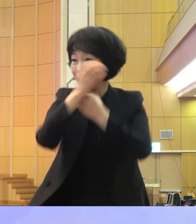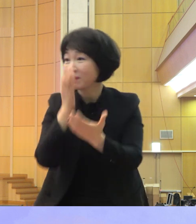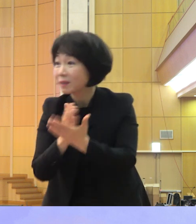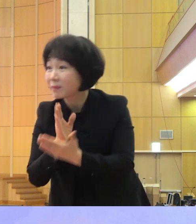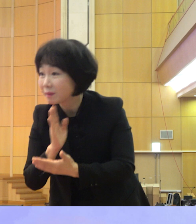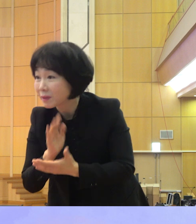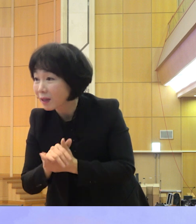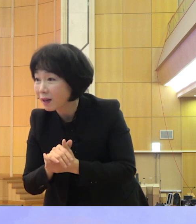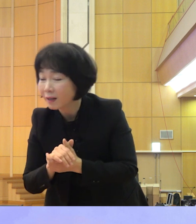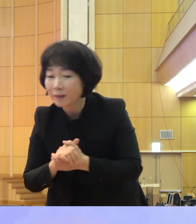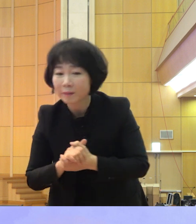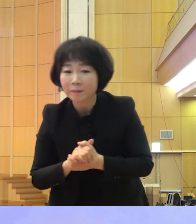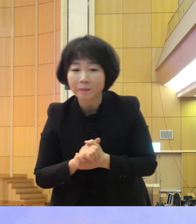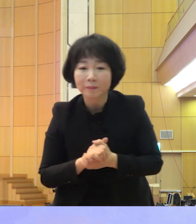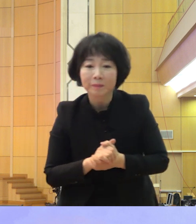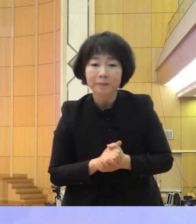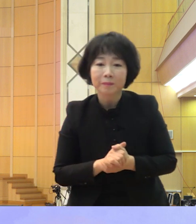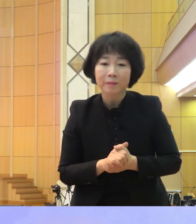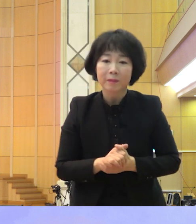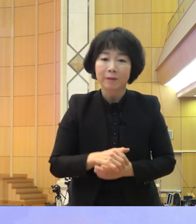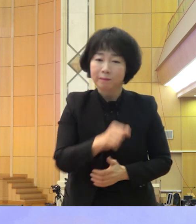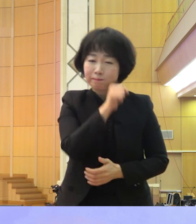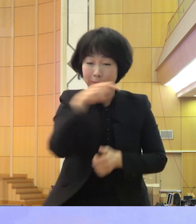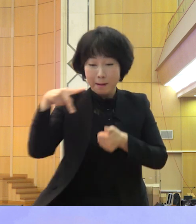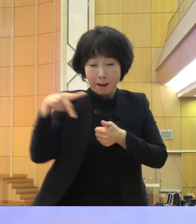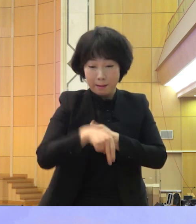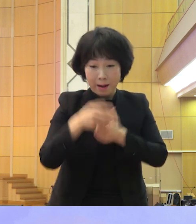간에 할례를 받은